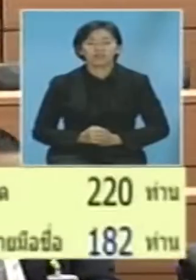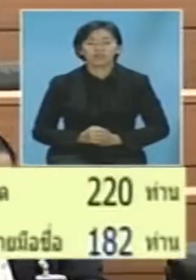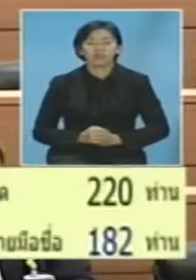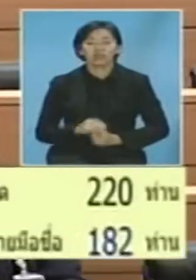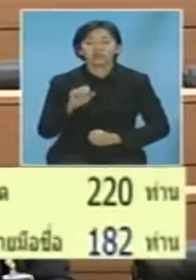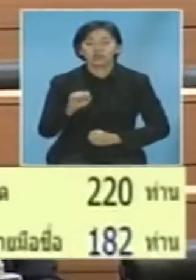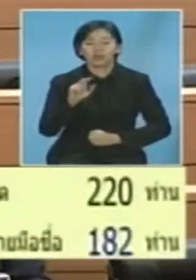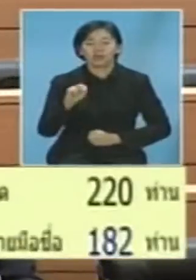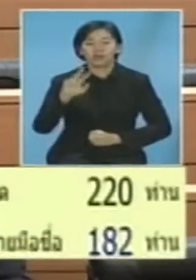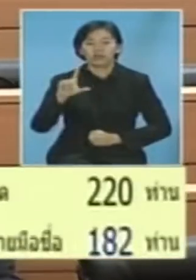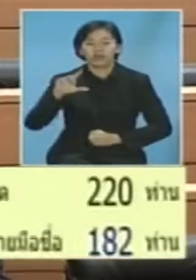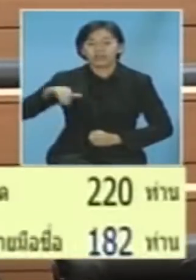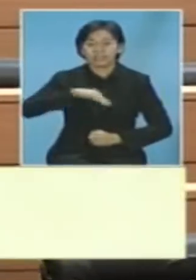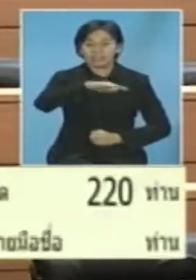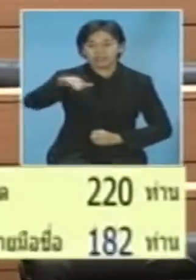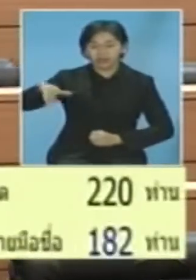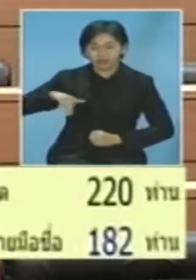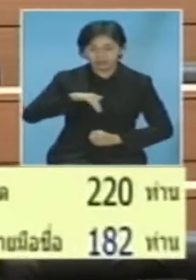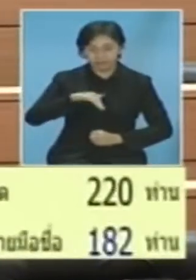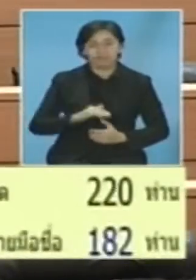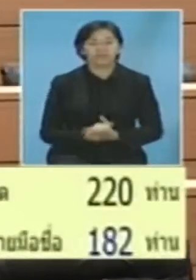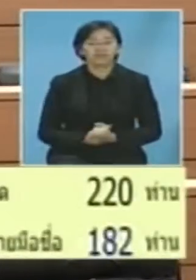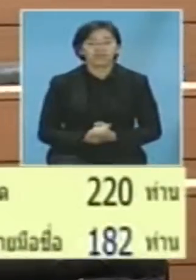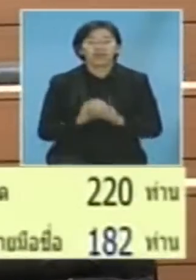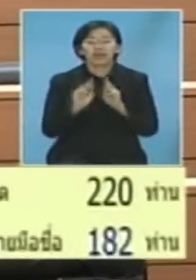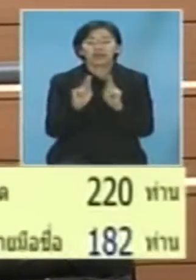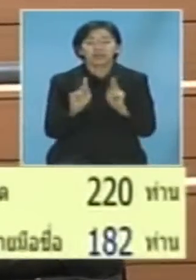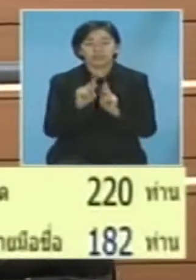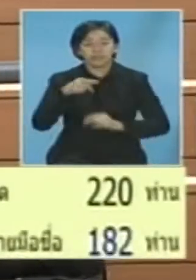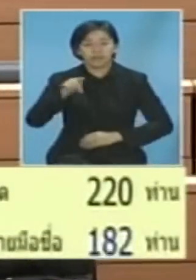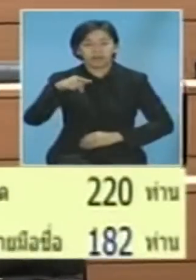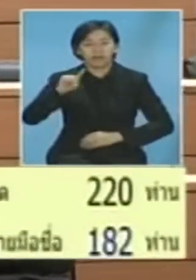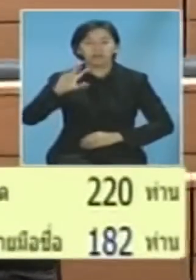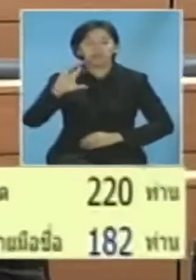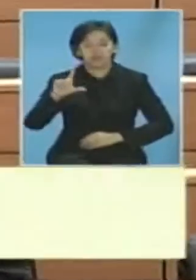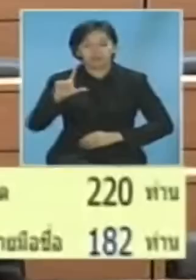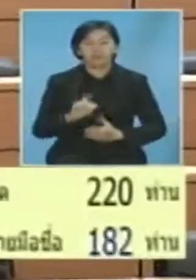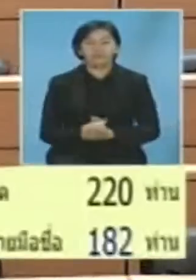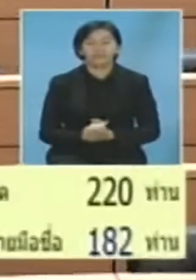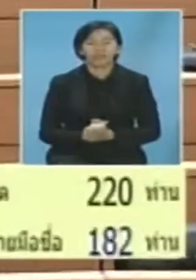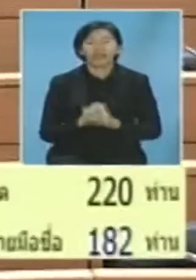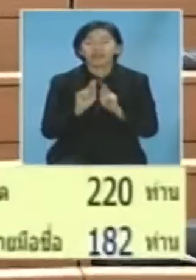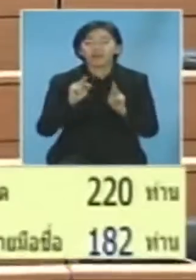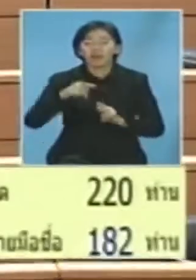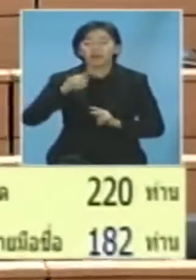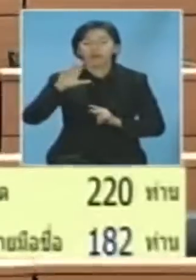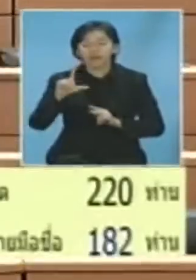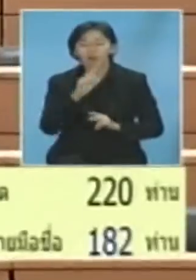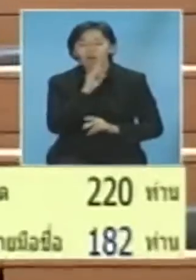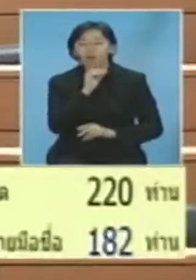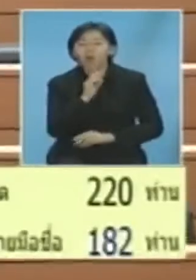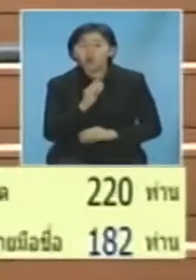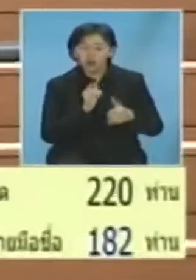ภานิติบัญญัติแห่งชาติที่เคารพครับคณะกรรมการปปช.เวลาจะกล่าวหาใ